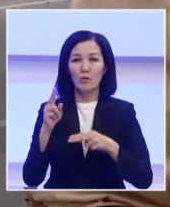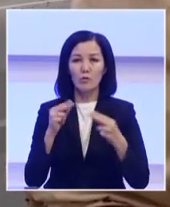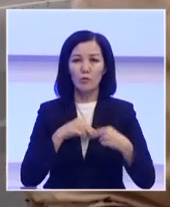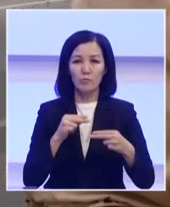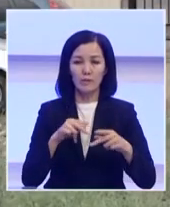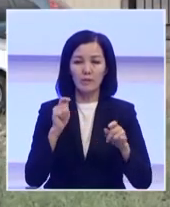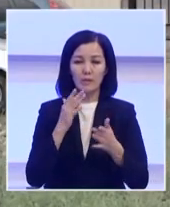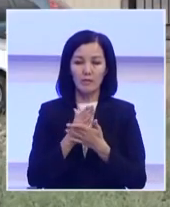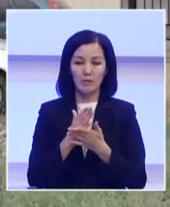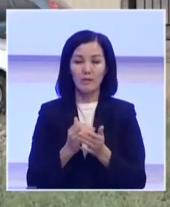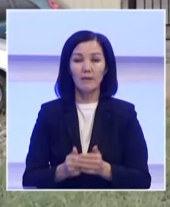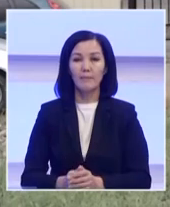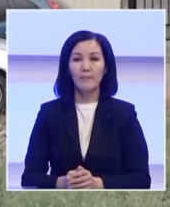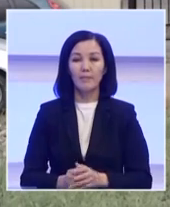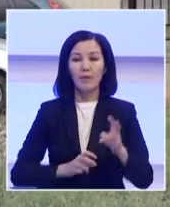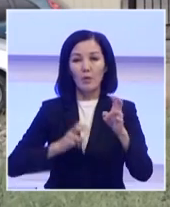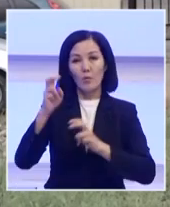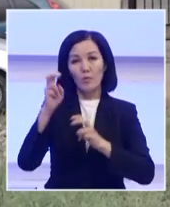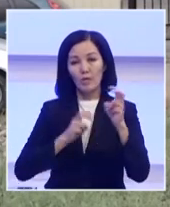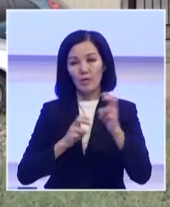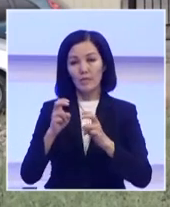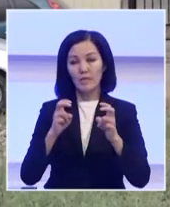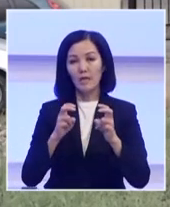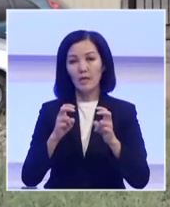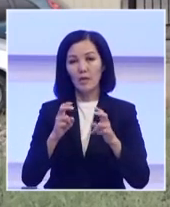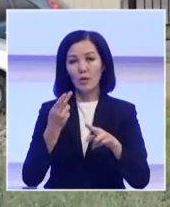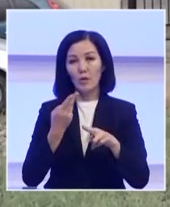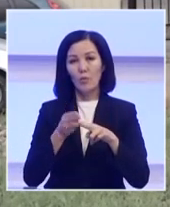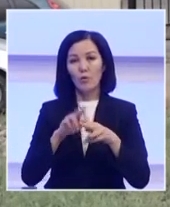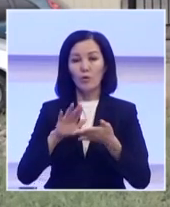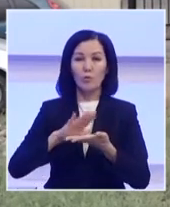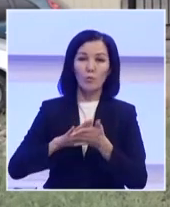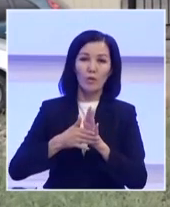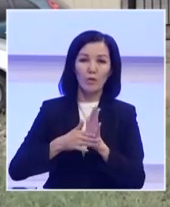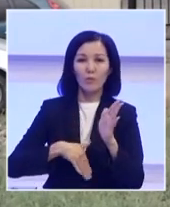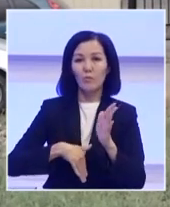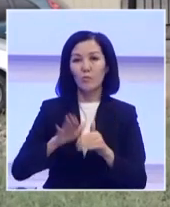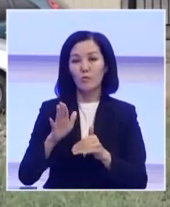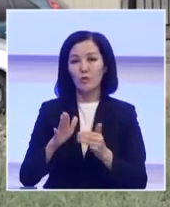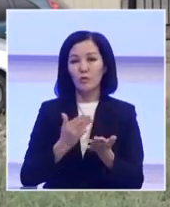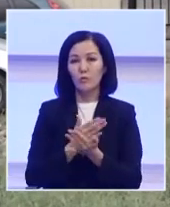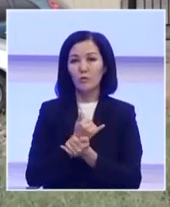жатыр. Өндірісте қолайлы жағдай жасау мақсатында біздің